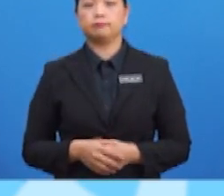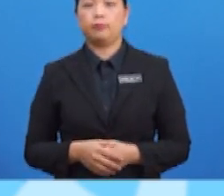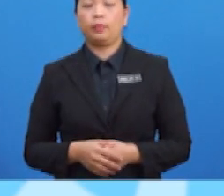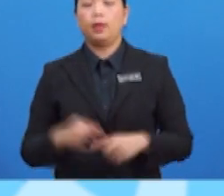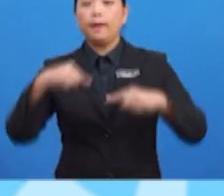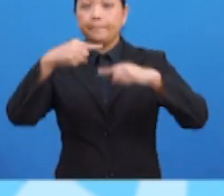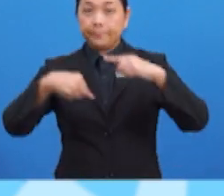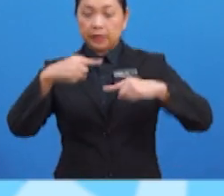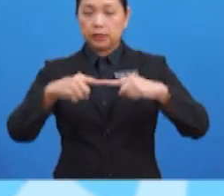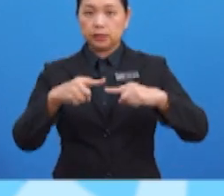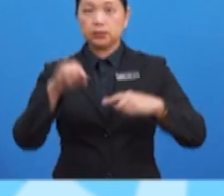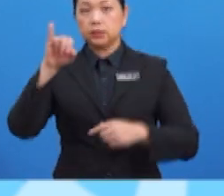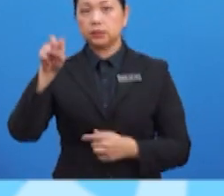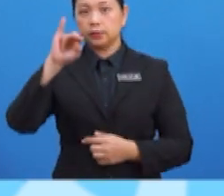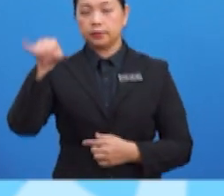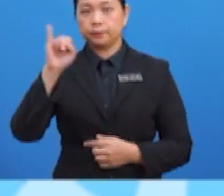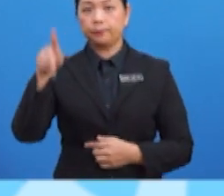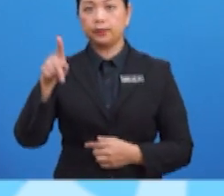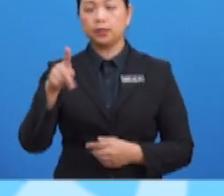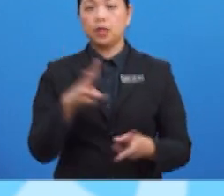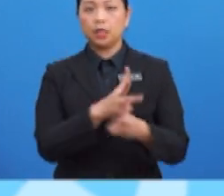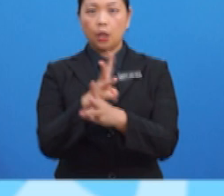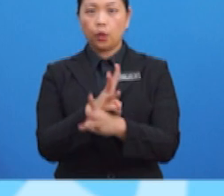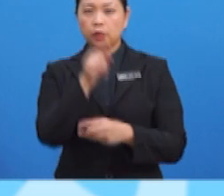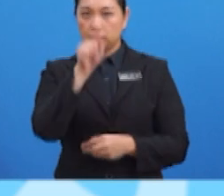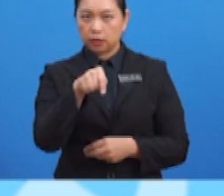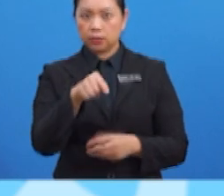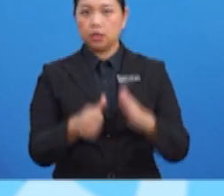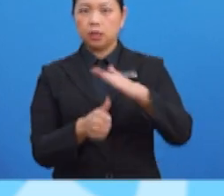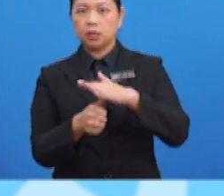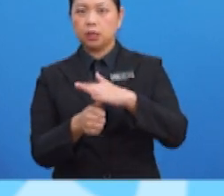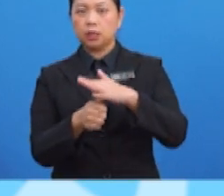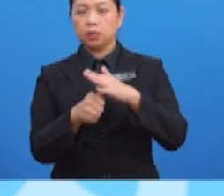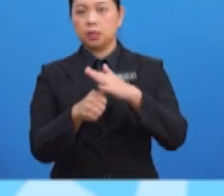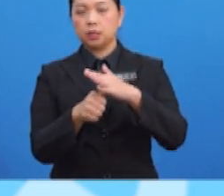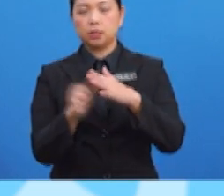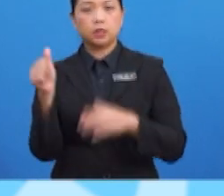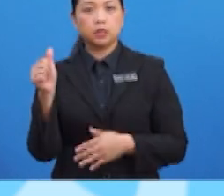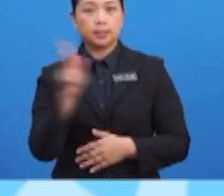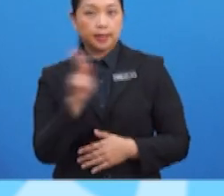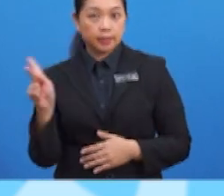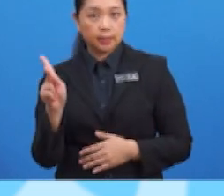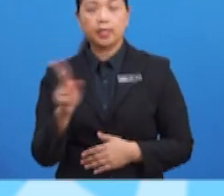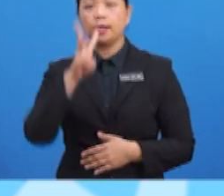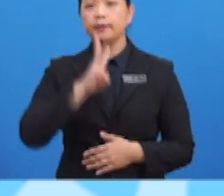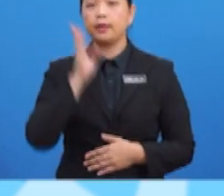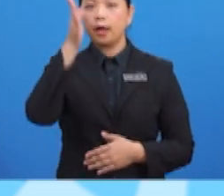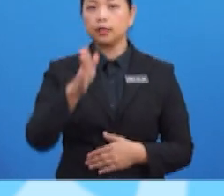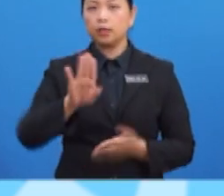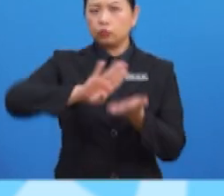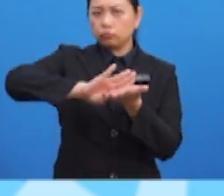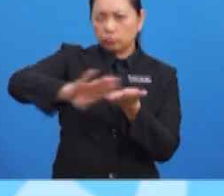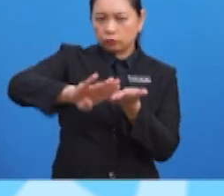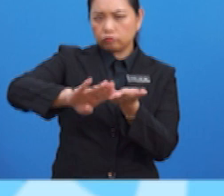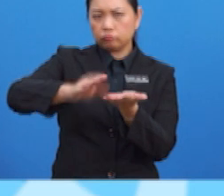Apabila injap kawalan arah ditekan ke kanan, bendalir akan menolak ombor ke bawah